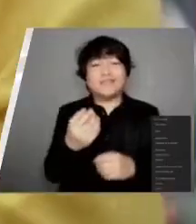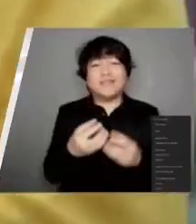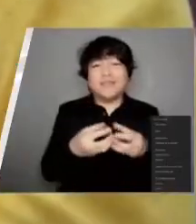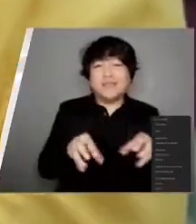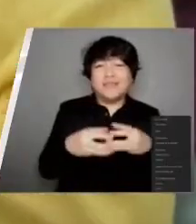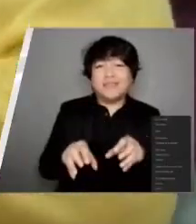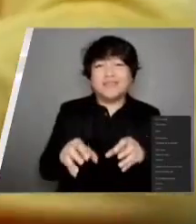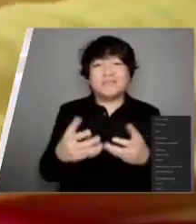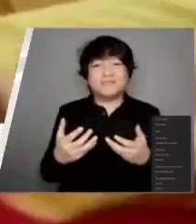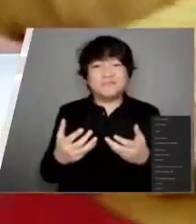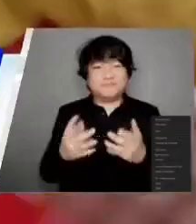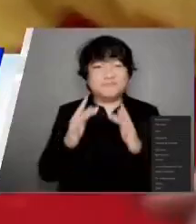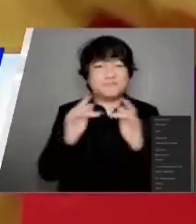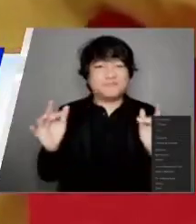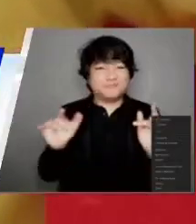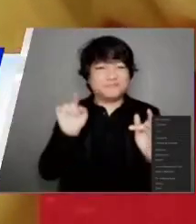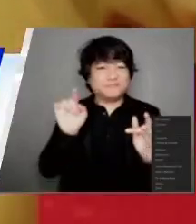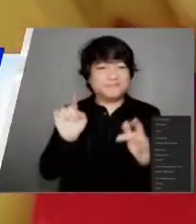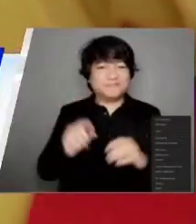Here we go.